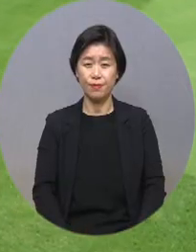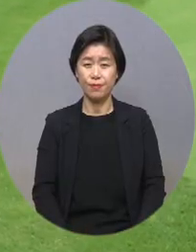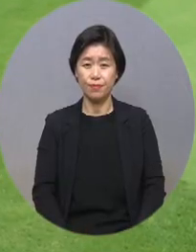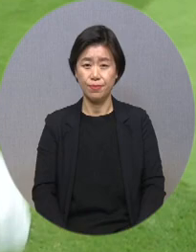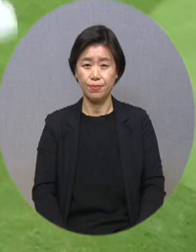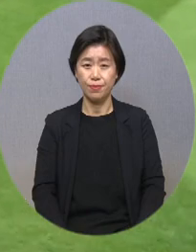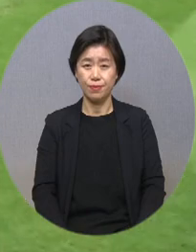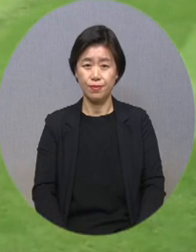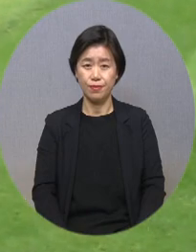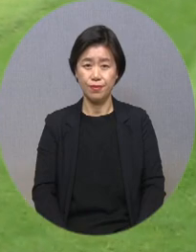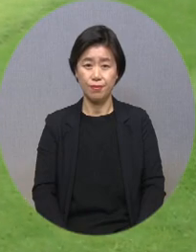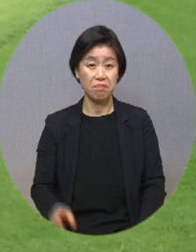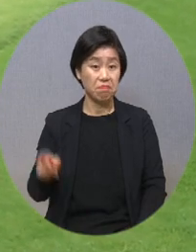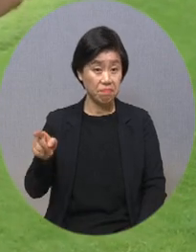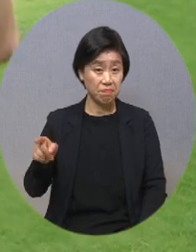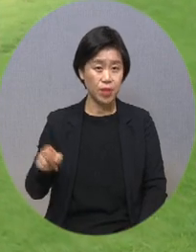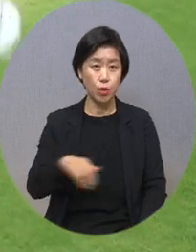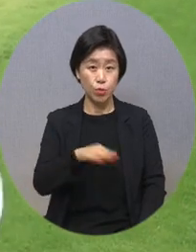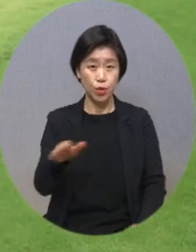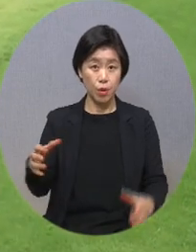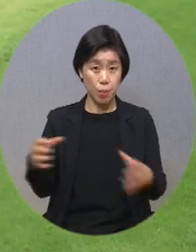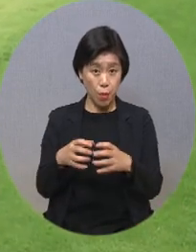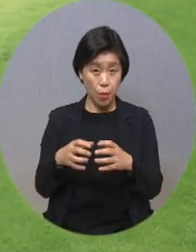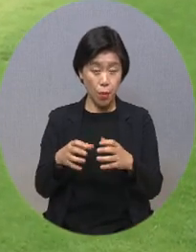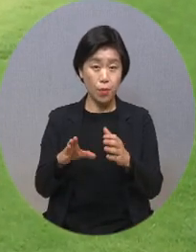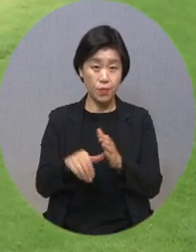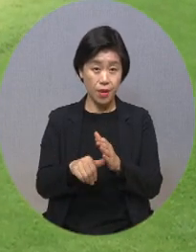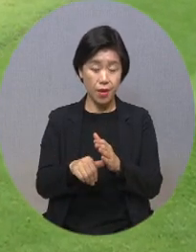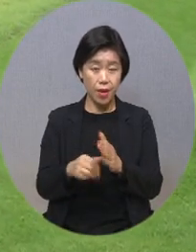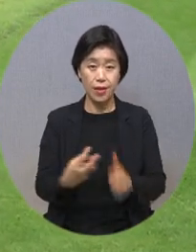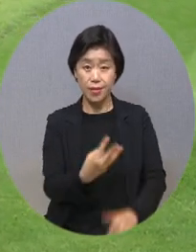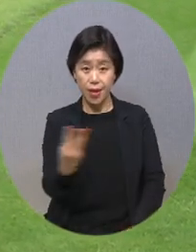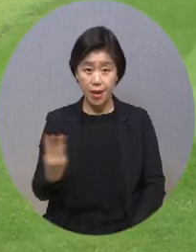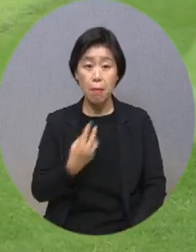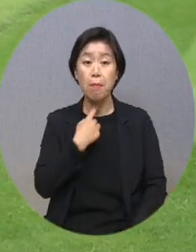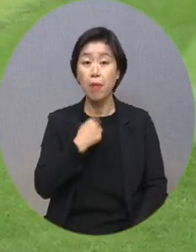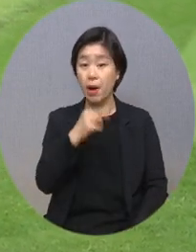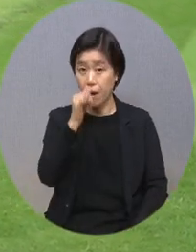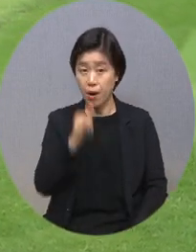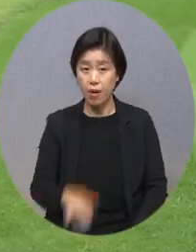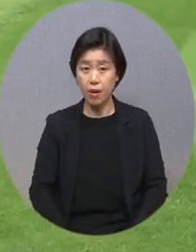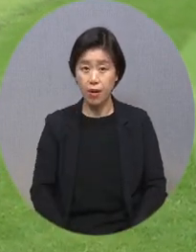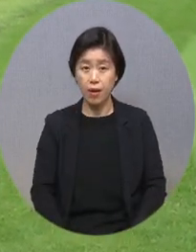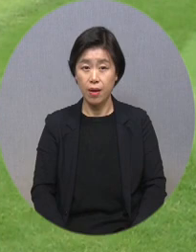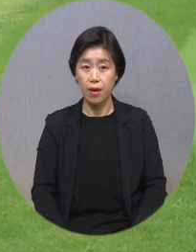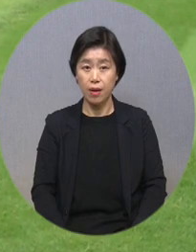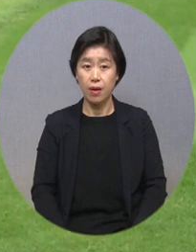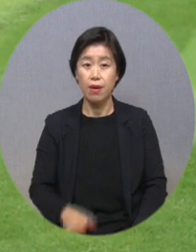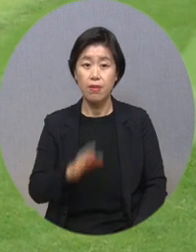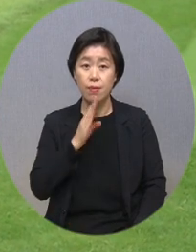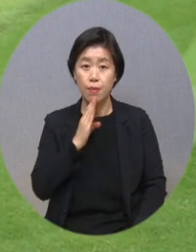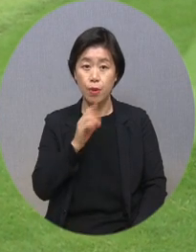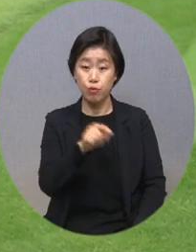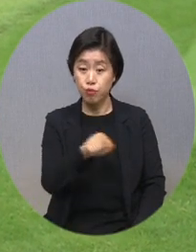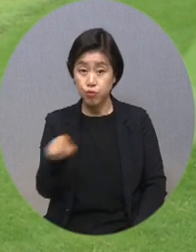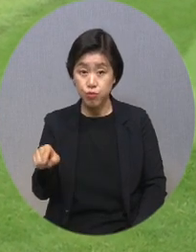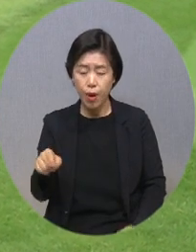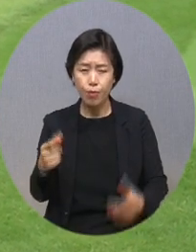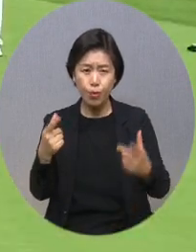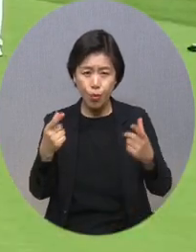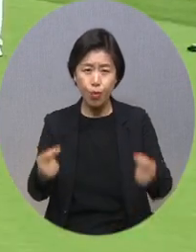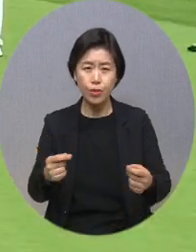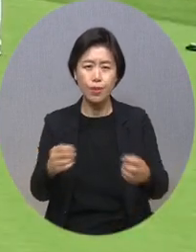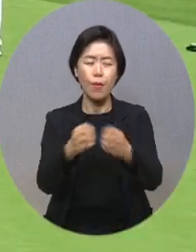제가 우리 모임에서 처음 나갔을 때 이렇게 셋이 쳤거든요. 아 영나랑 영훈이야? 어, 근데 그때 진짜로 둘이 똑같이 쳤어.